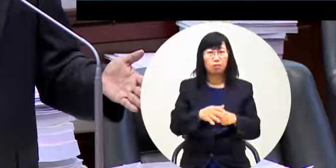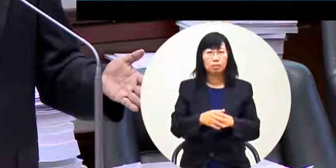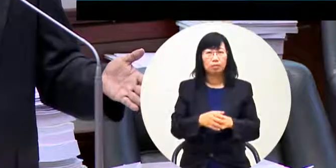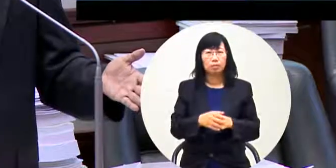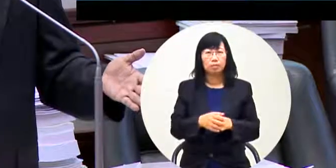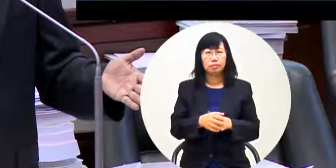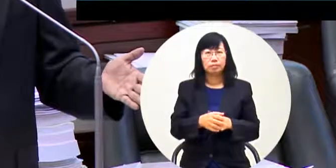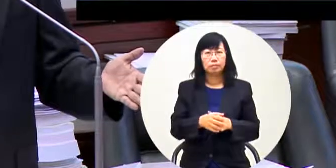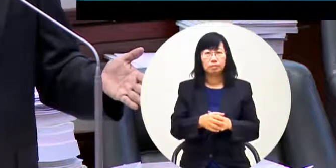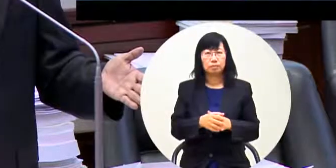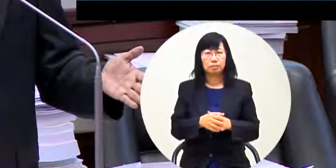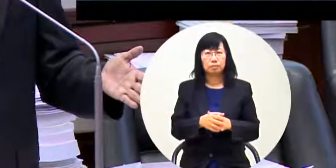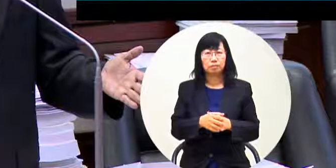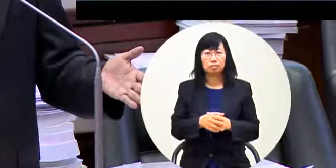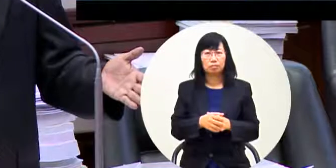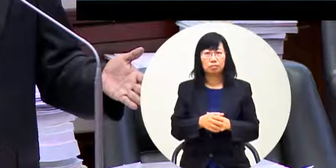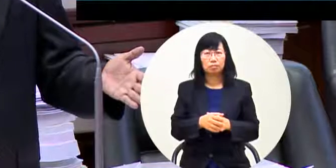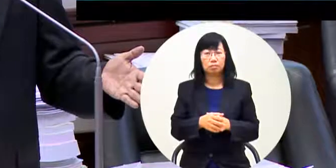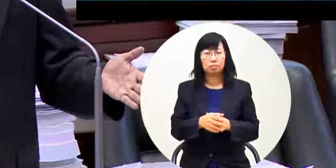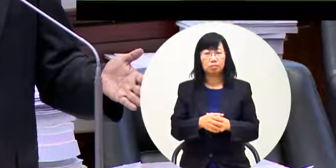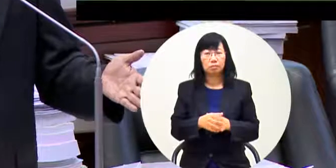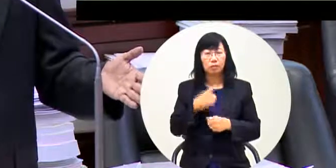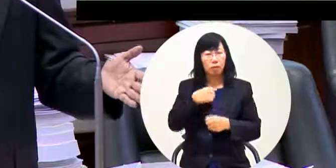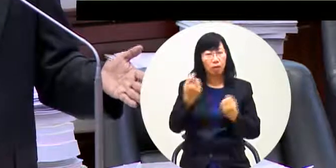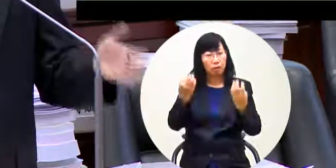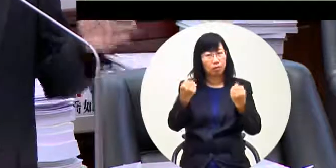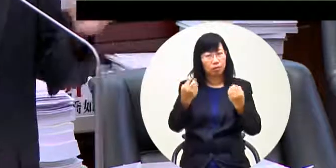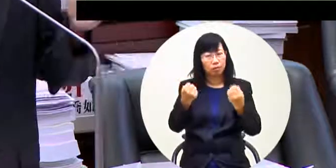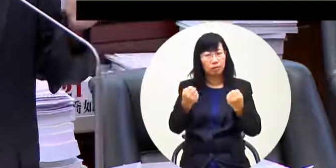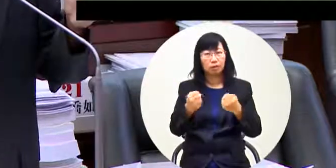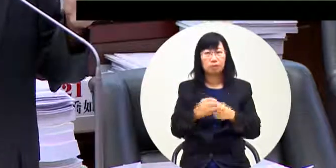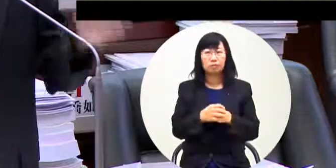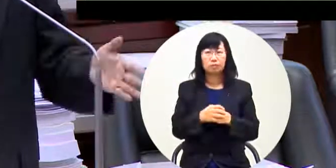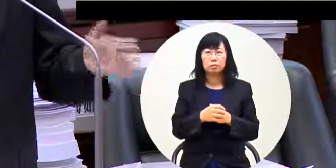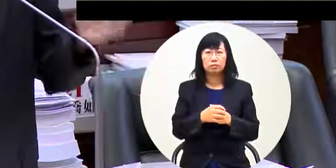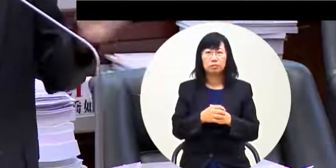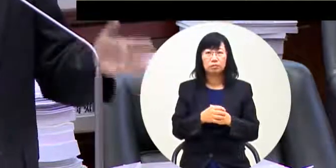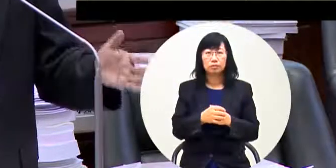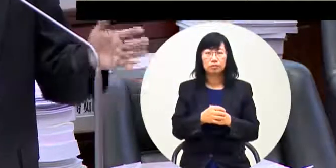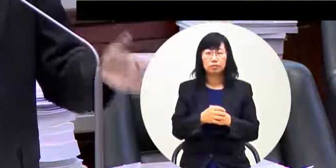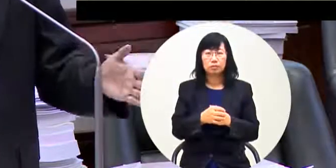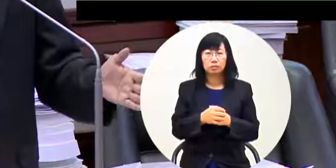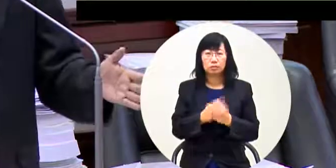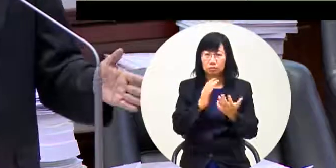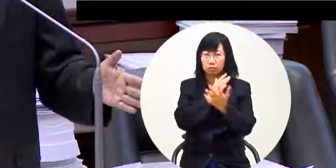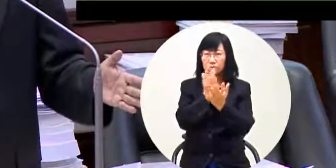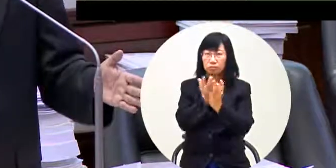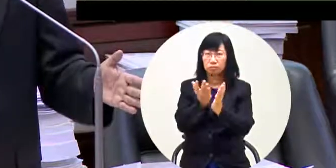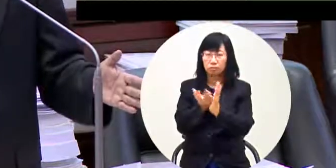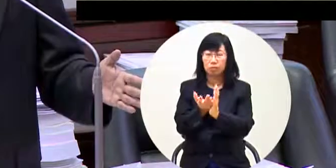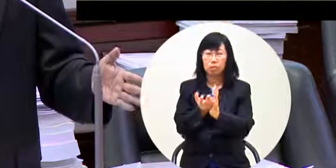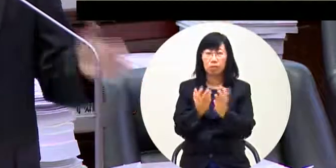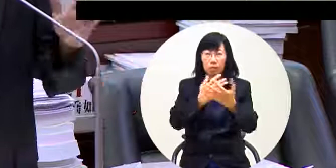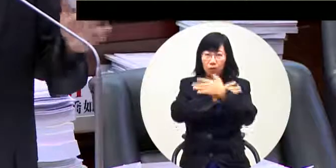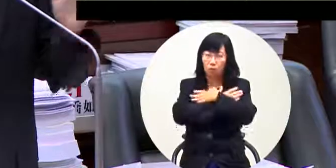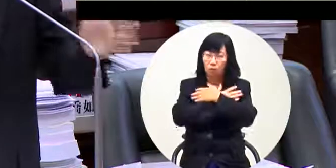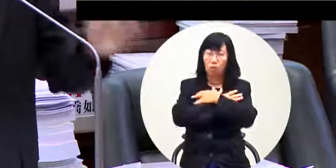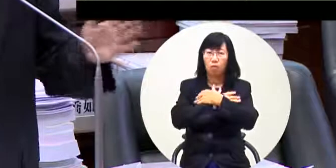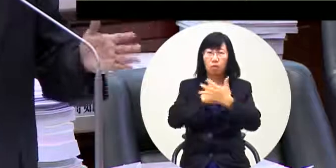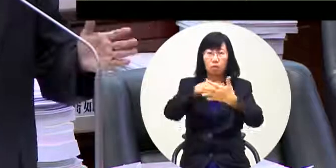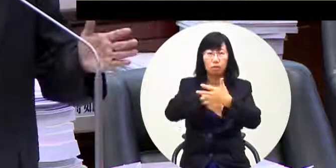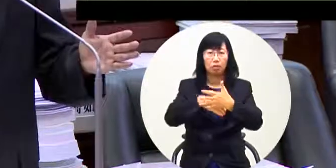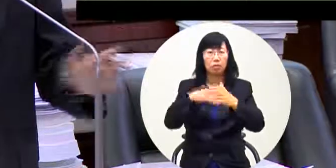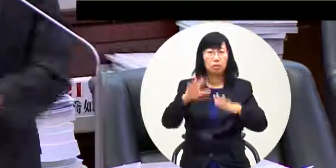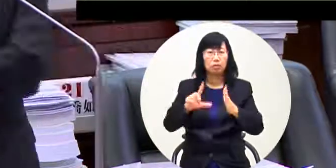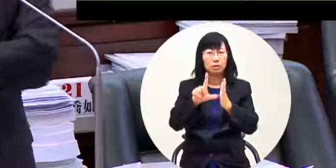我要讲一个数据是，等等这些的幼儿里面，时间的关系，我们只有一